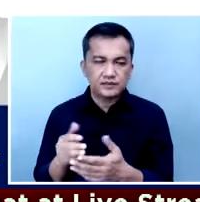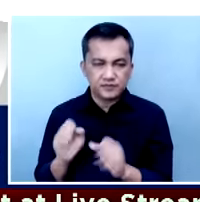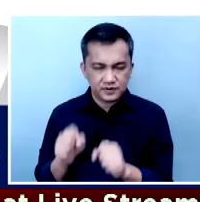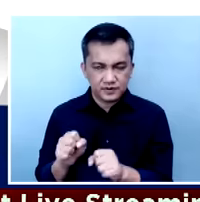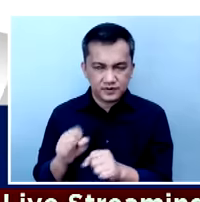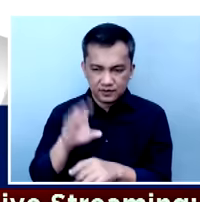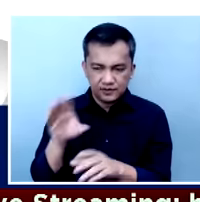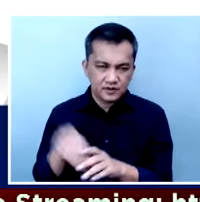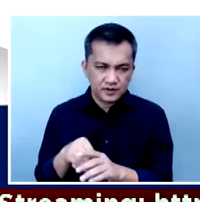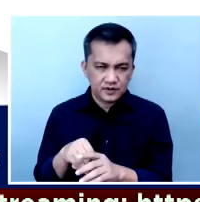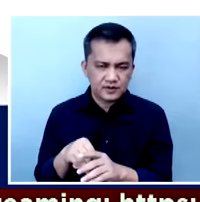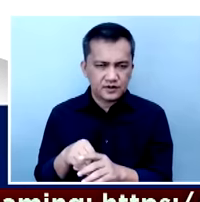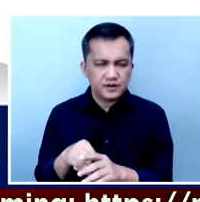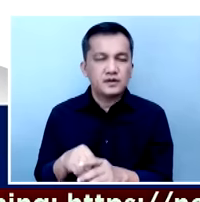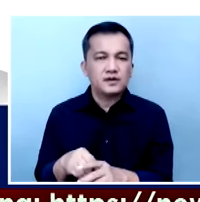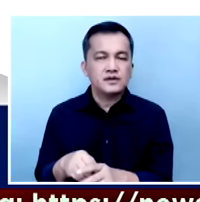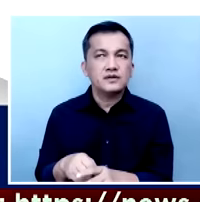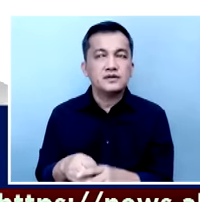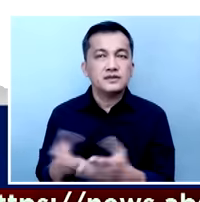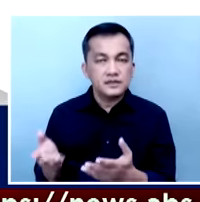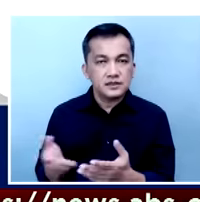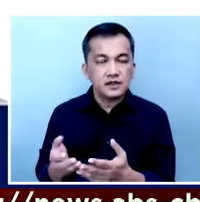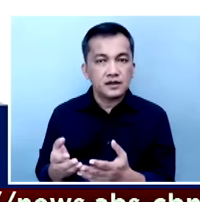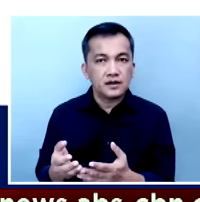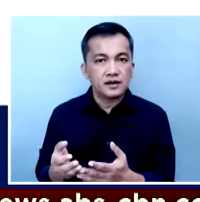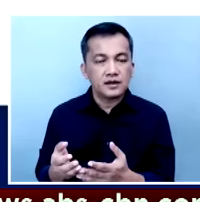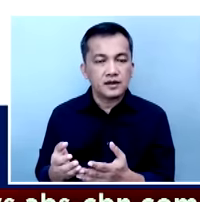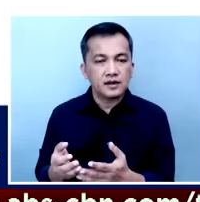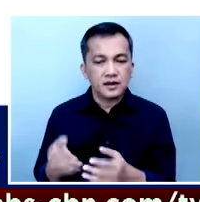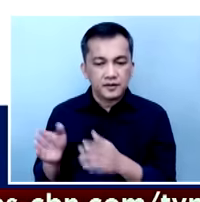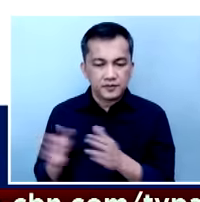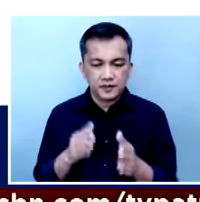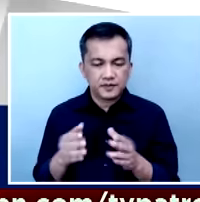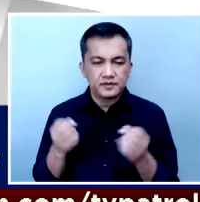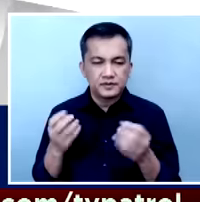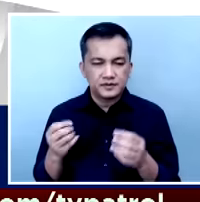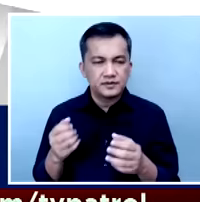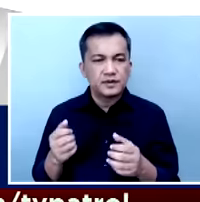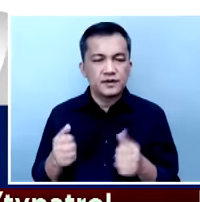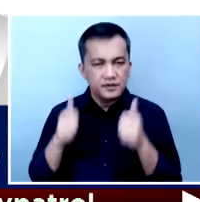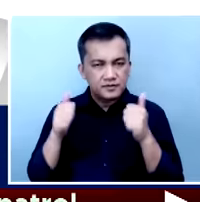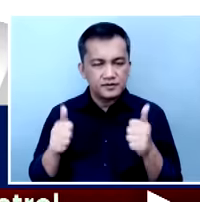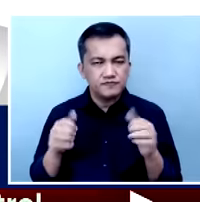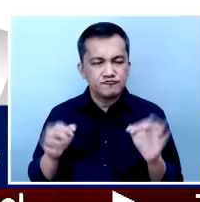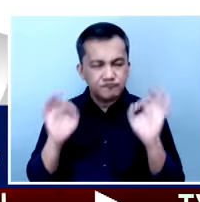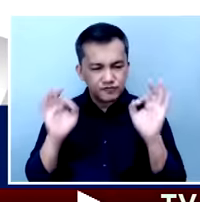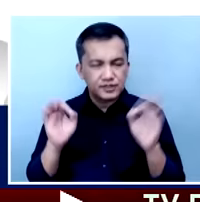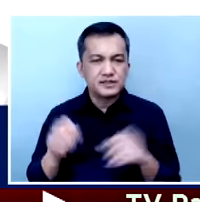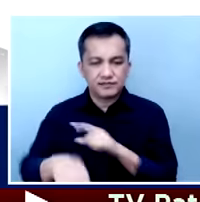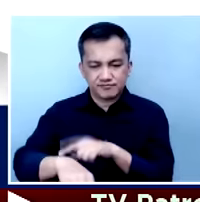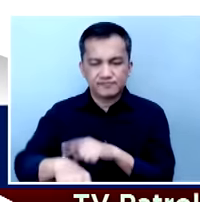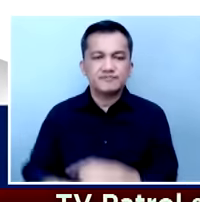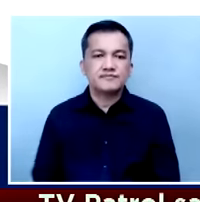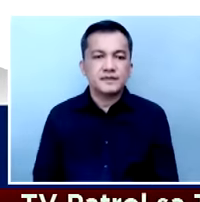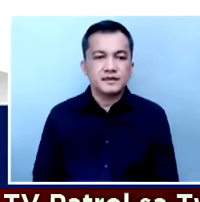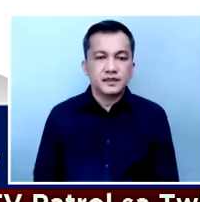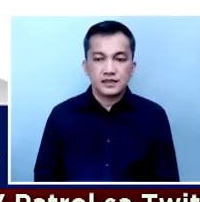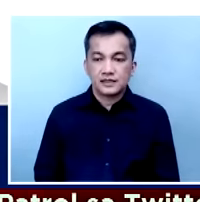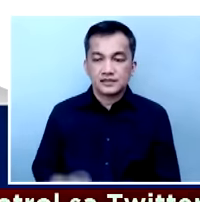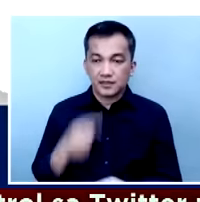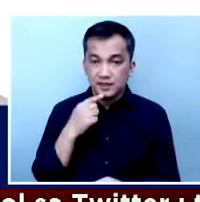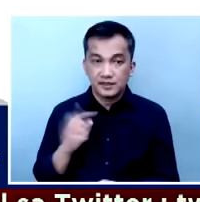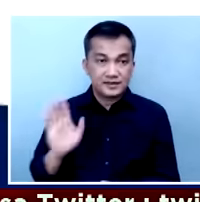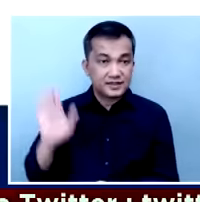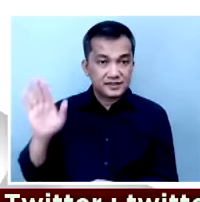also expect those. And I have prepared a lot to have a great time. Ayon sa singer actor, nag-enjoy siya sa kanyang